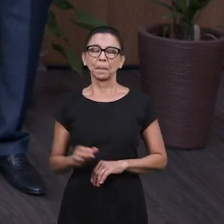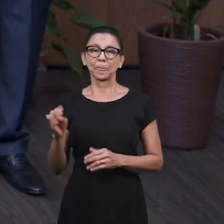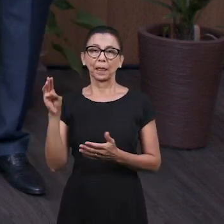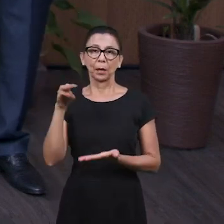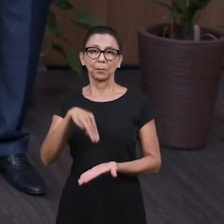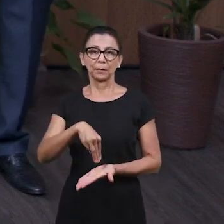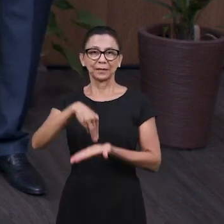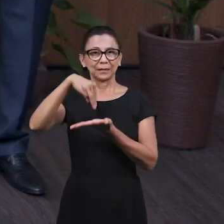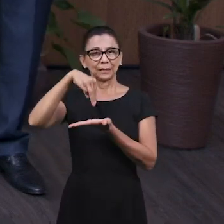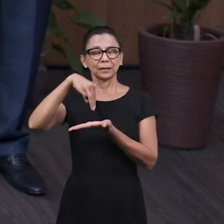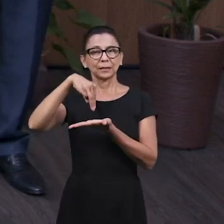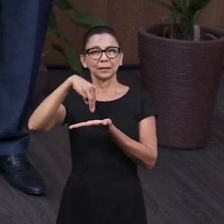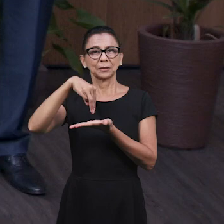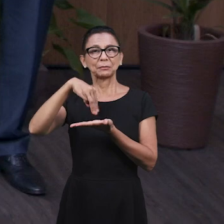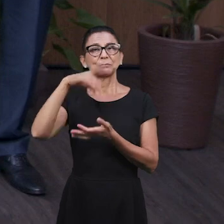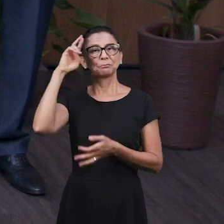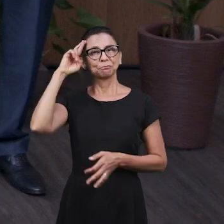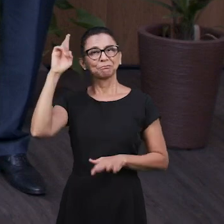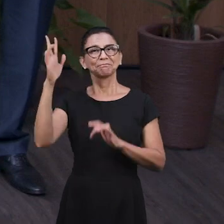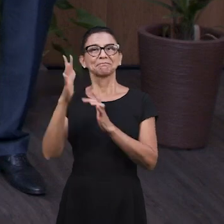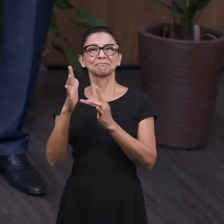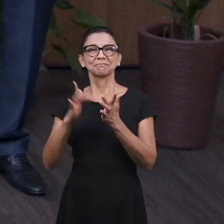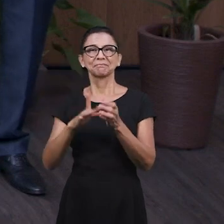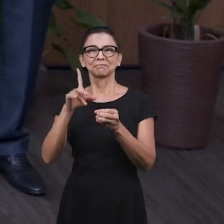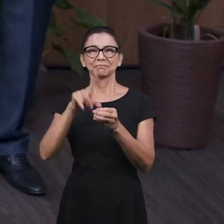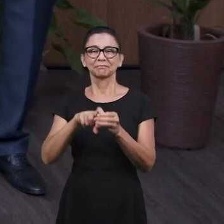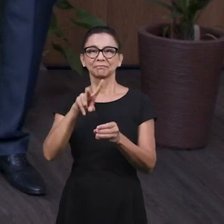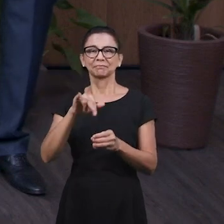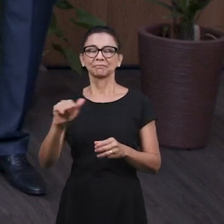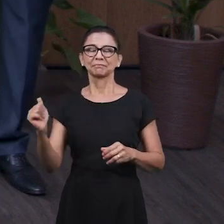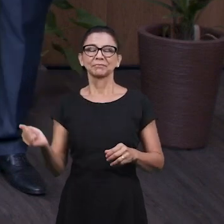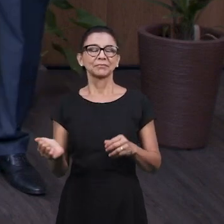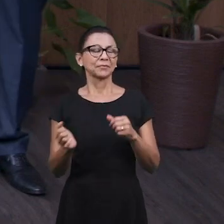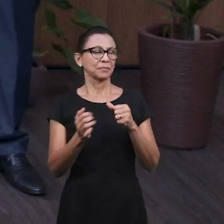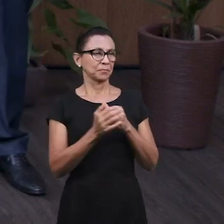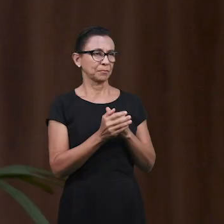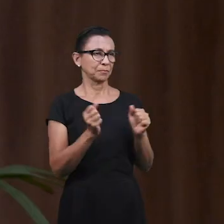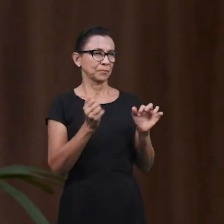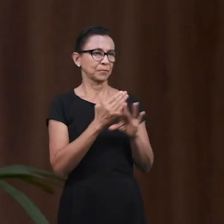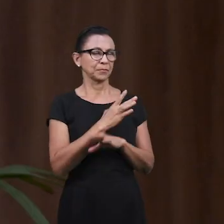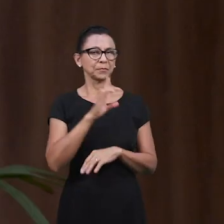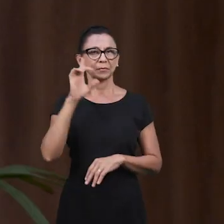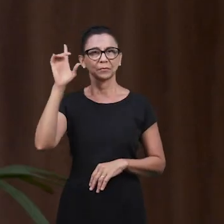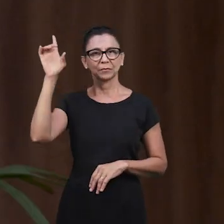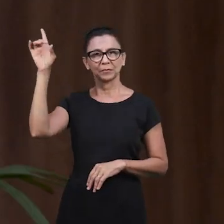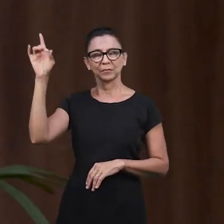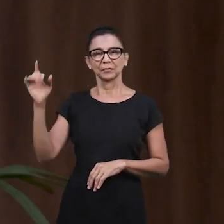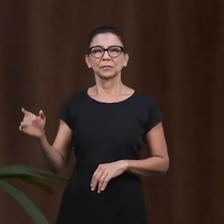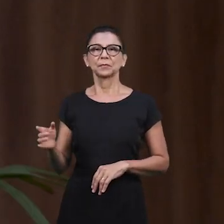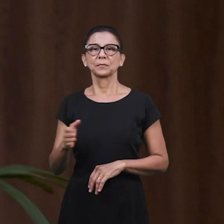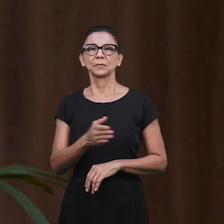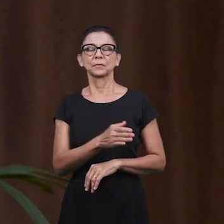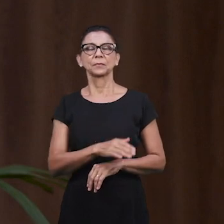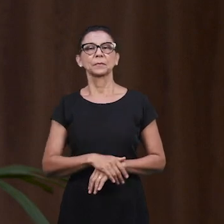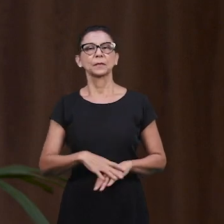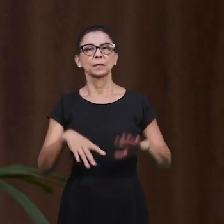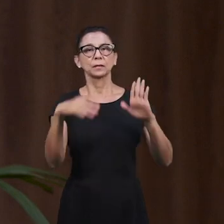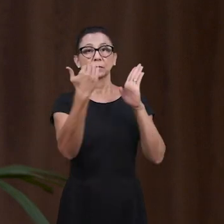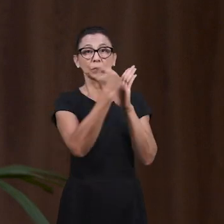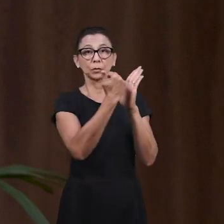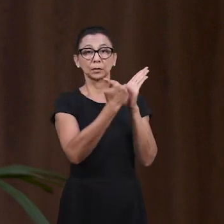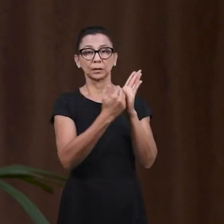Maranatha, le Seigneur Jésus vient. Amen. Gloire à Dieu. Ce volet, les sons du